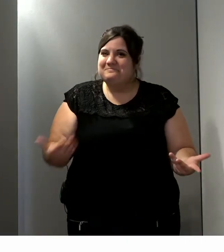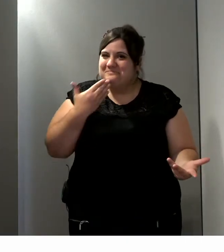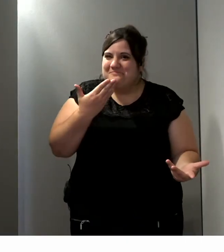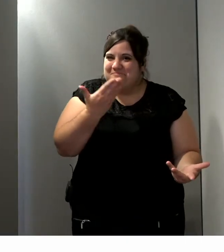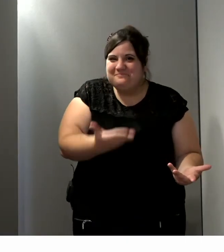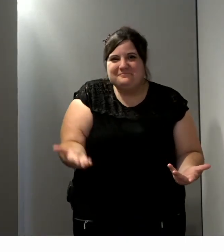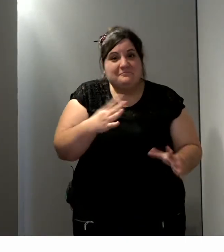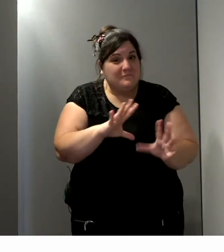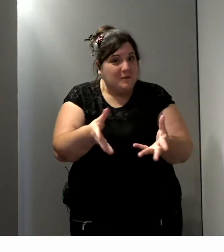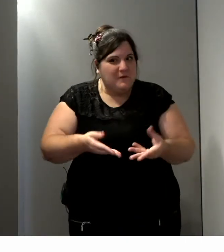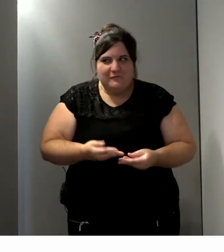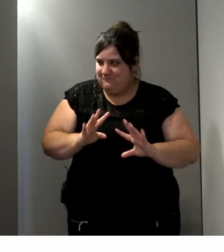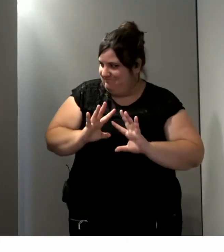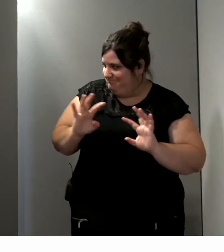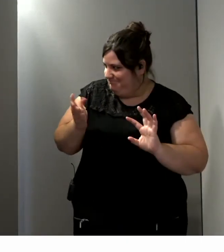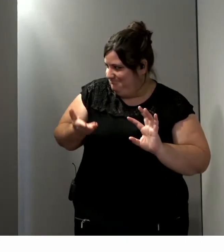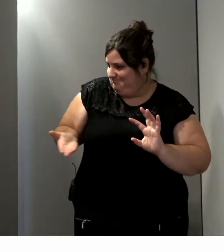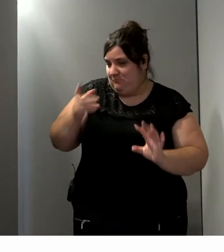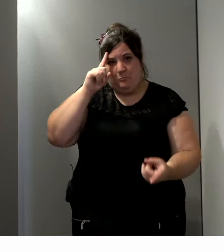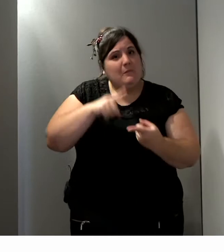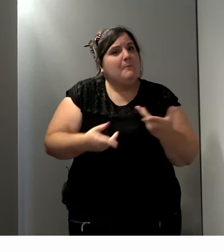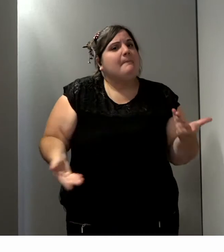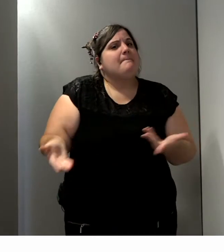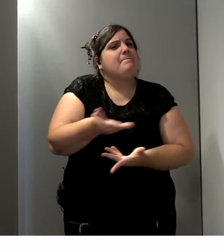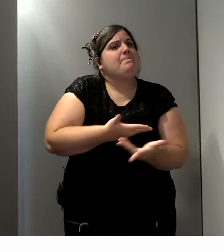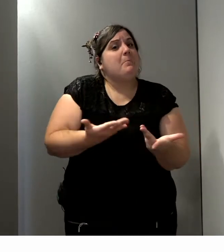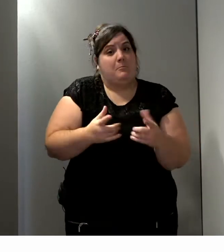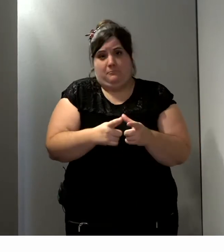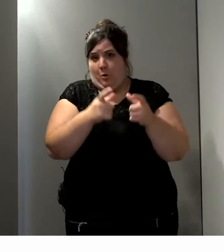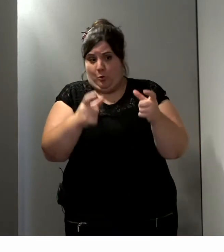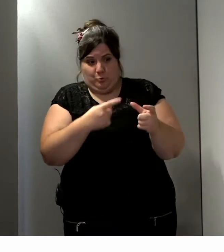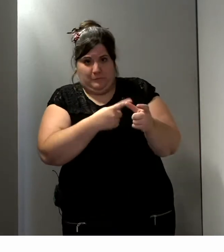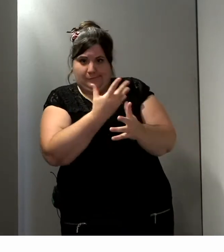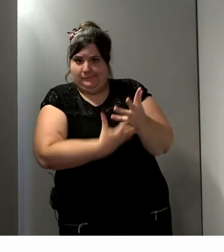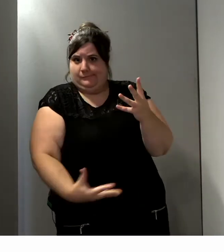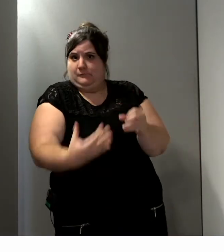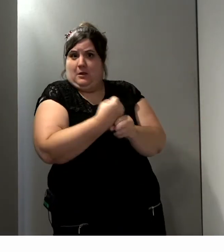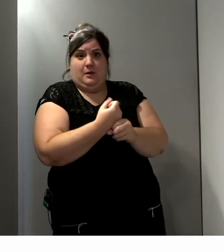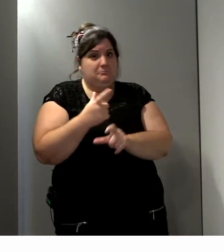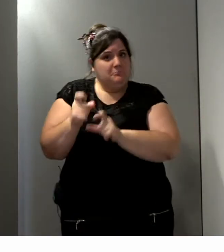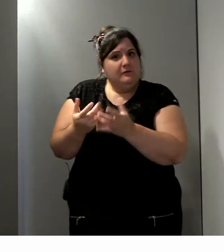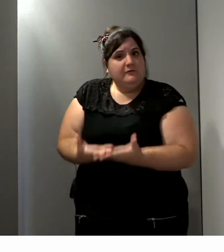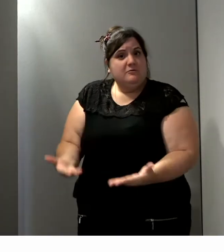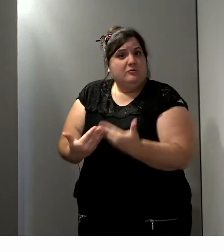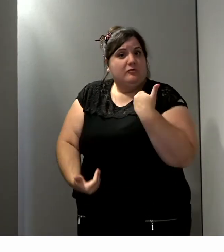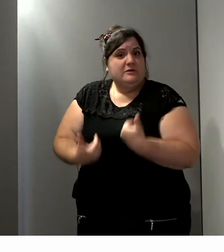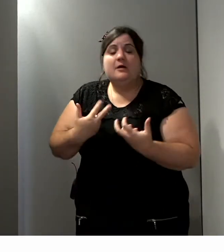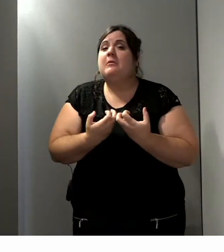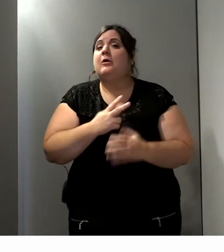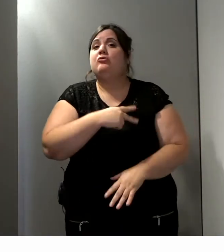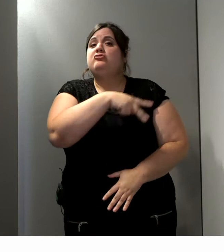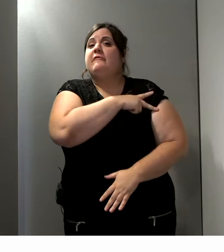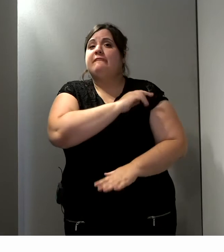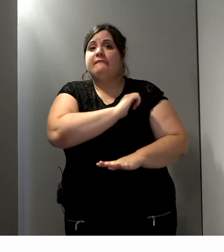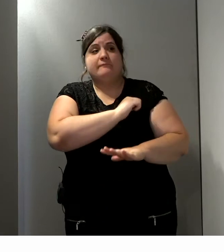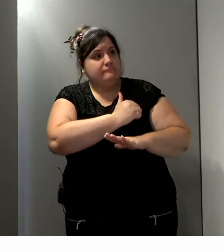Bonjour, bienvenue dans cette table ronde autour de la question de l'entrepreneuriat et des personnes handicapées. Donc, chef d'entreprise et handicap, est-ce que c'est une